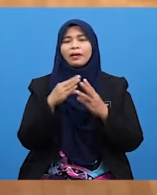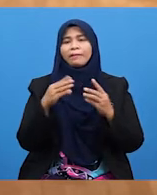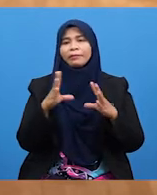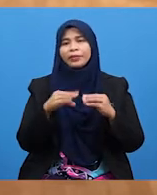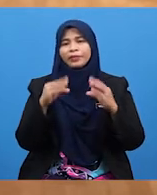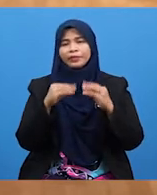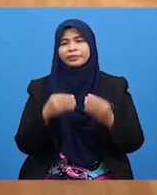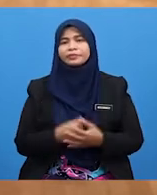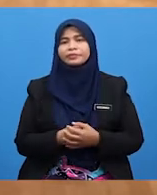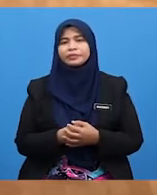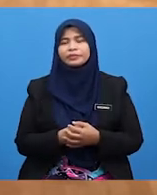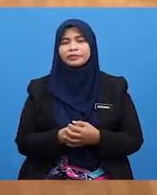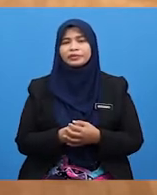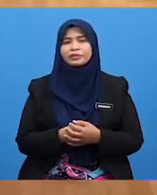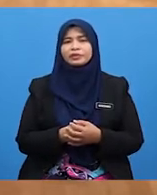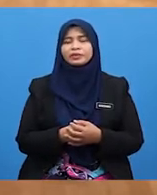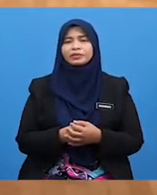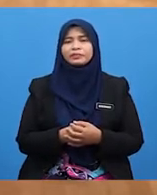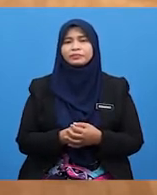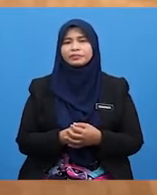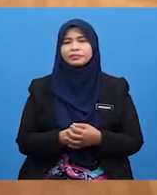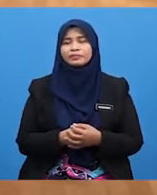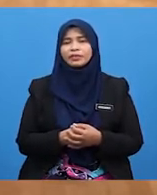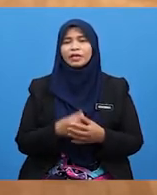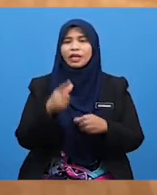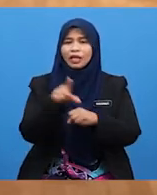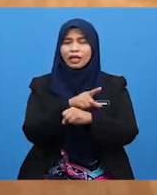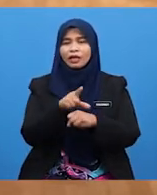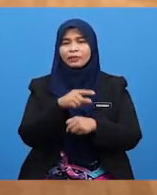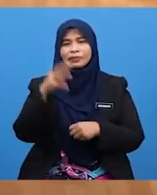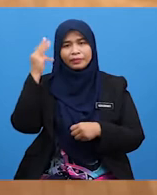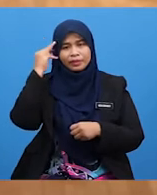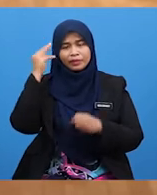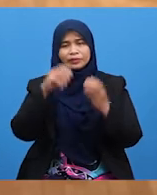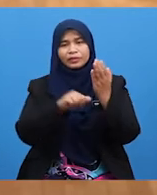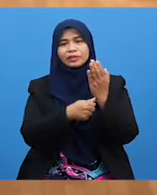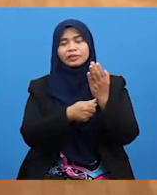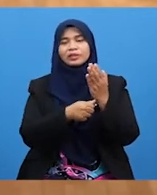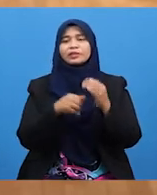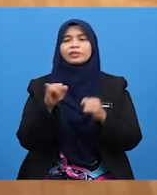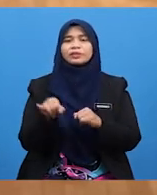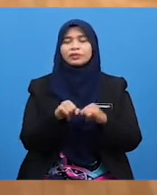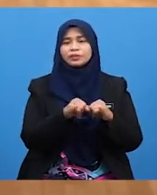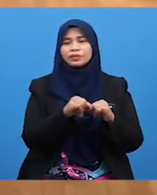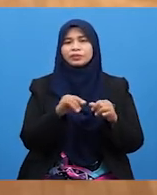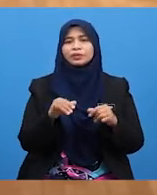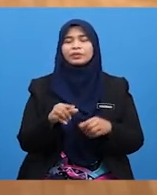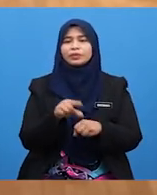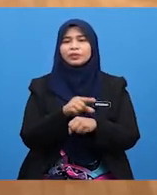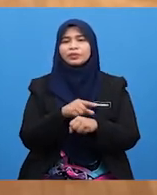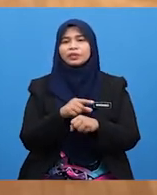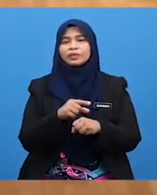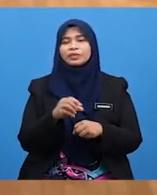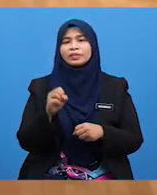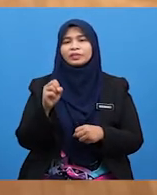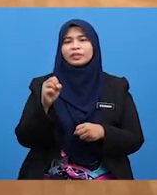banyak mengambil skala mana harmonik daripada barat. Lagu Melayu asli juga menggunakan beberapa skala Arab dan juga